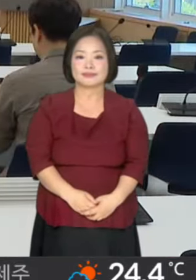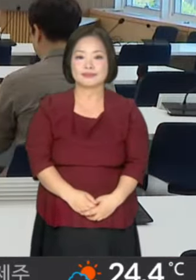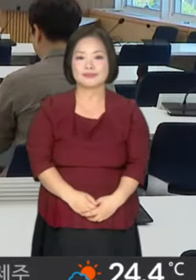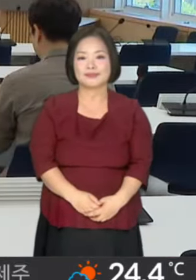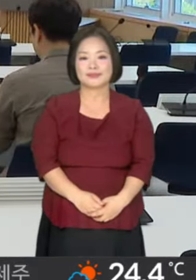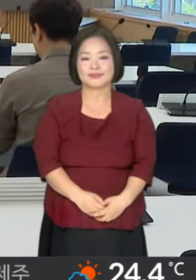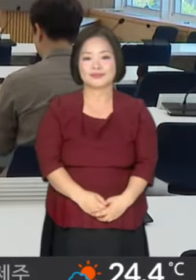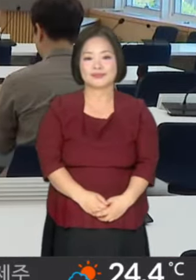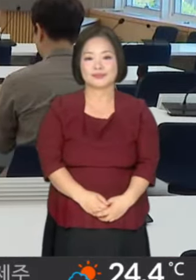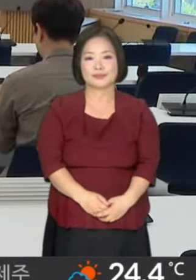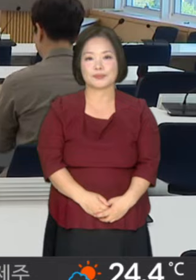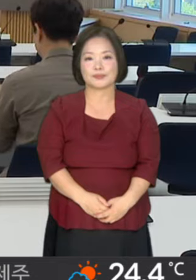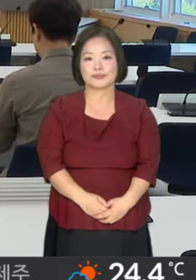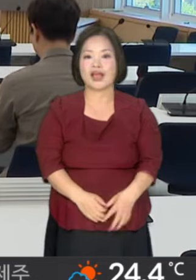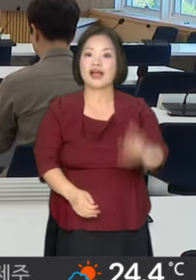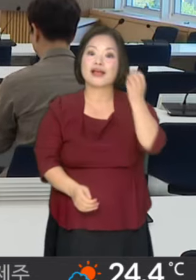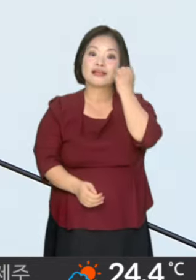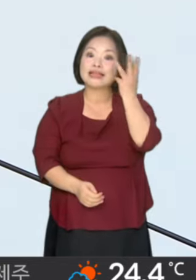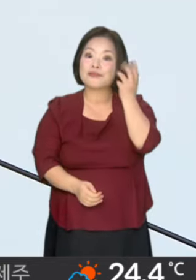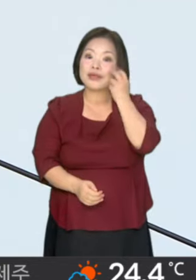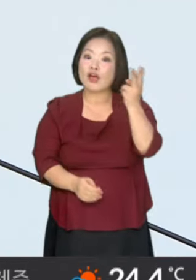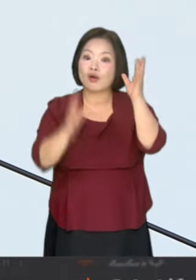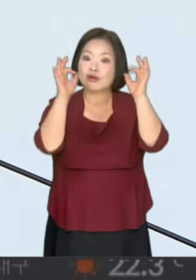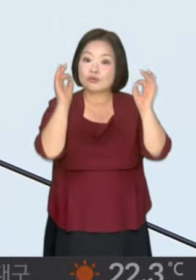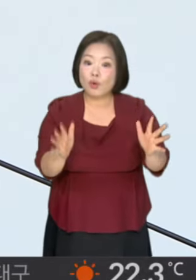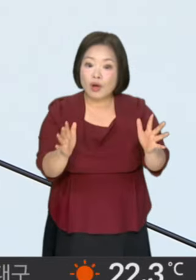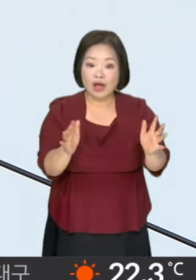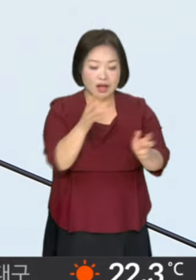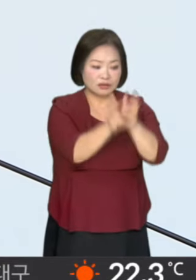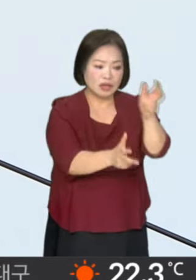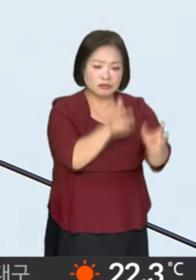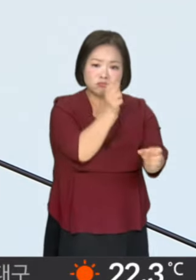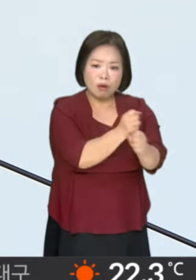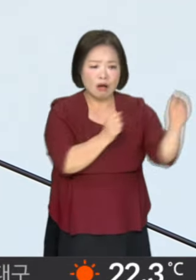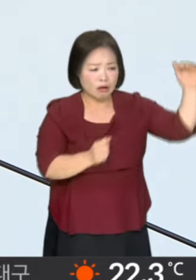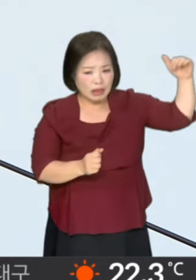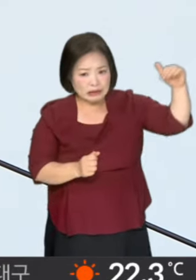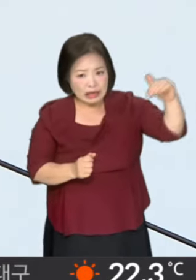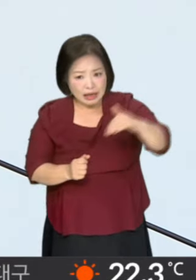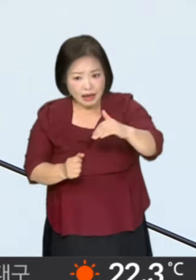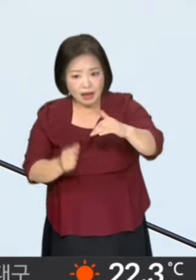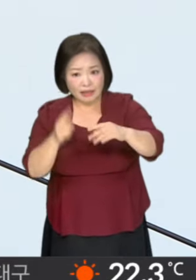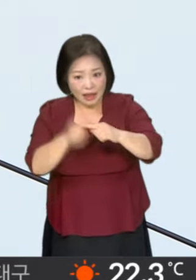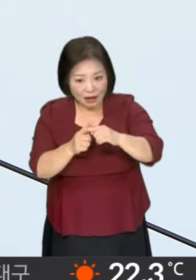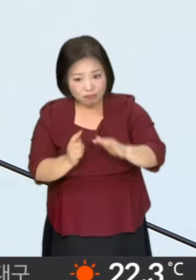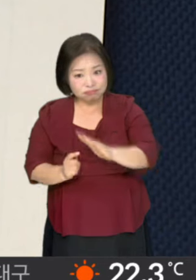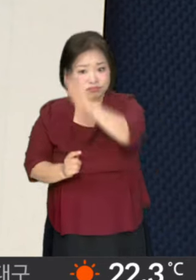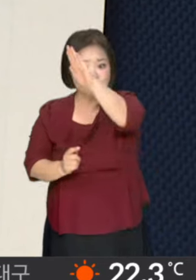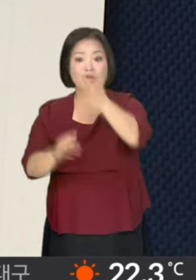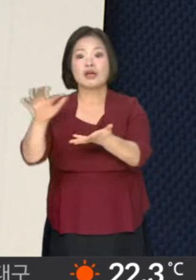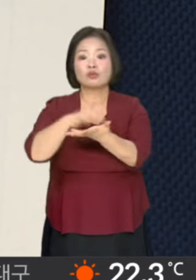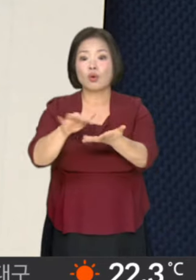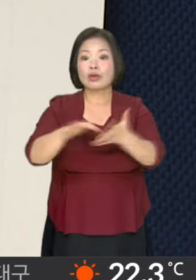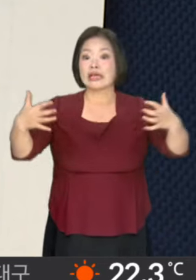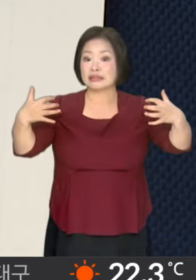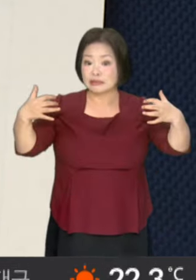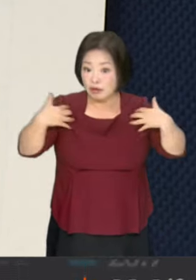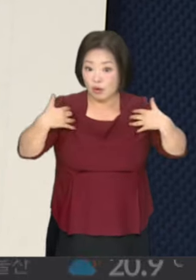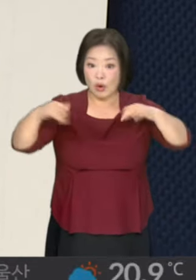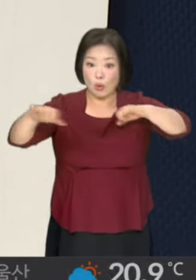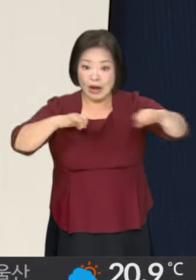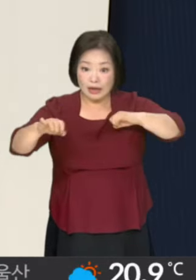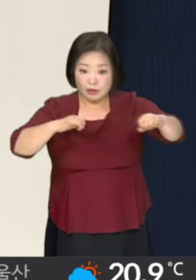3개월 동안 감소세를 보인 생산이 플러스로 전환했습니다 통계청이 발표한 8월 산업 활동 동향에